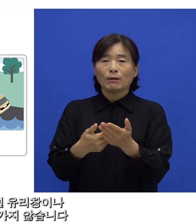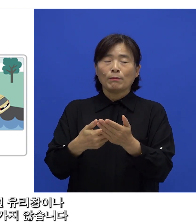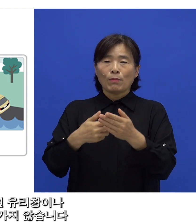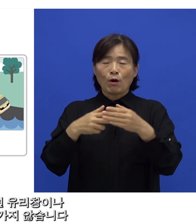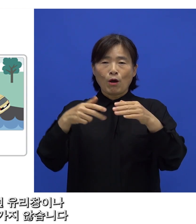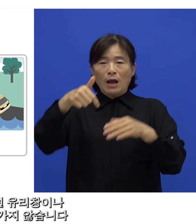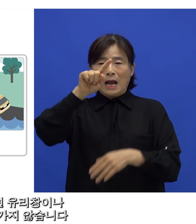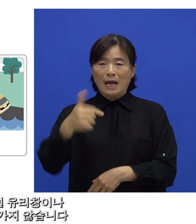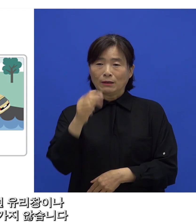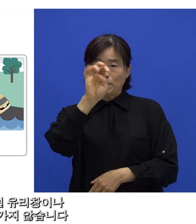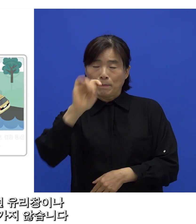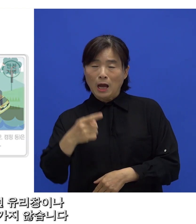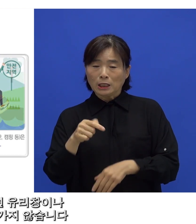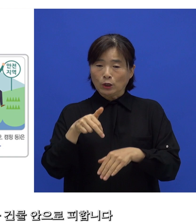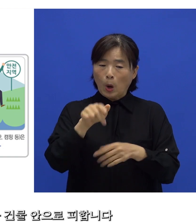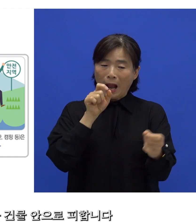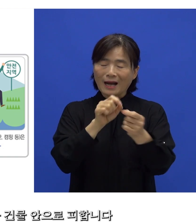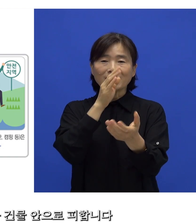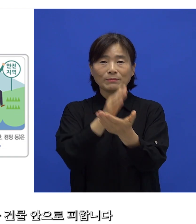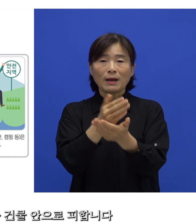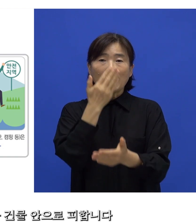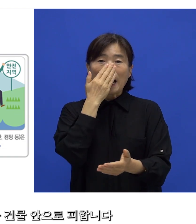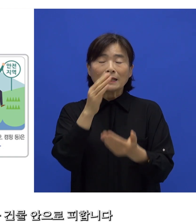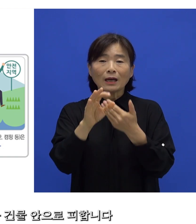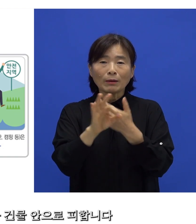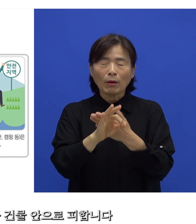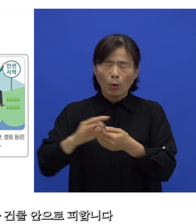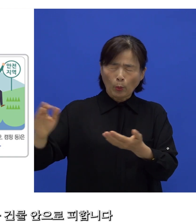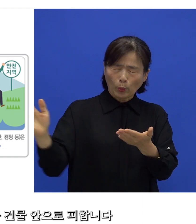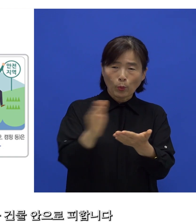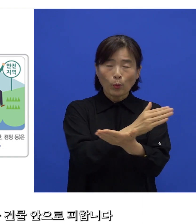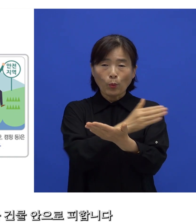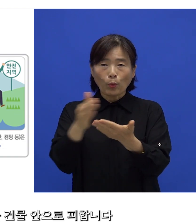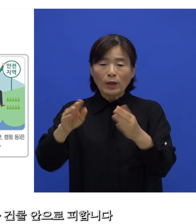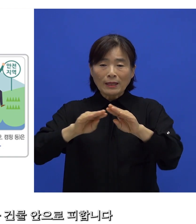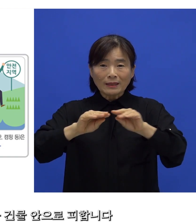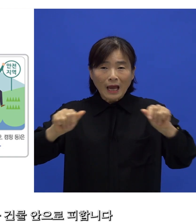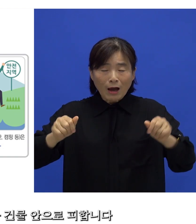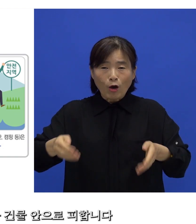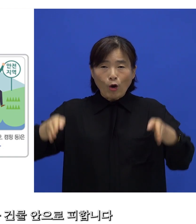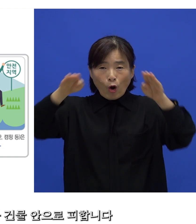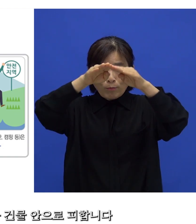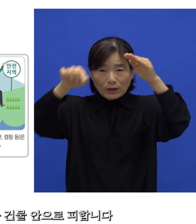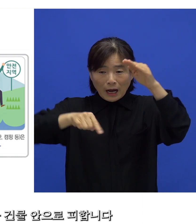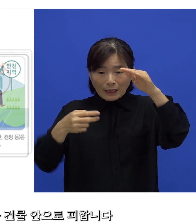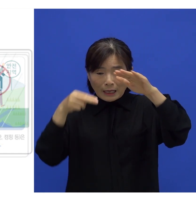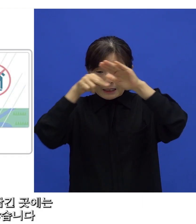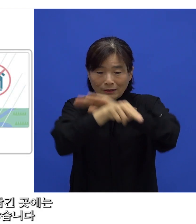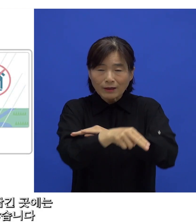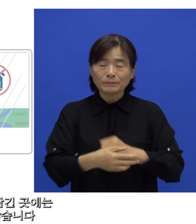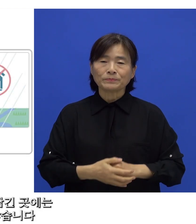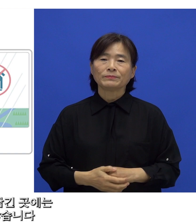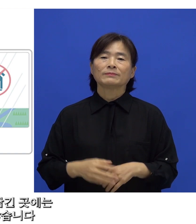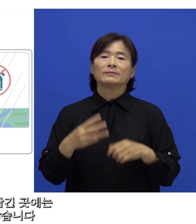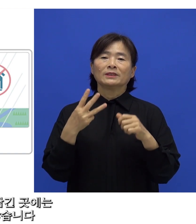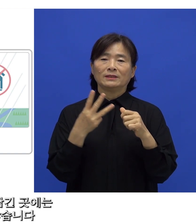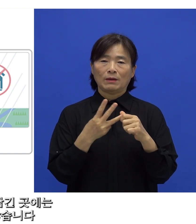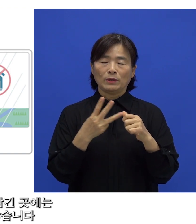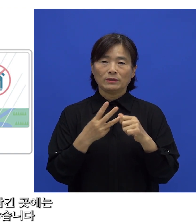간판이 있는 곳에 가지 않습니다. 될 수 있으면 아무것도 없는 땅이나 건물 안으로 피합니다. 세